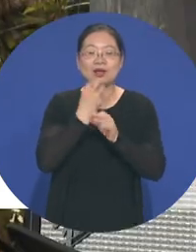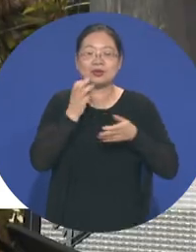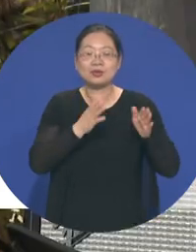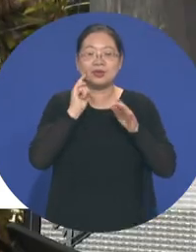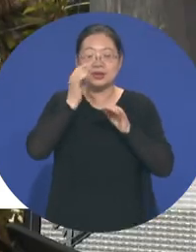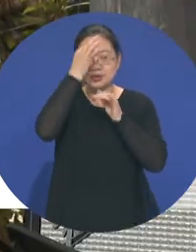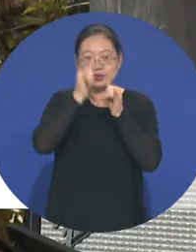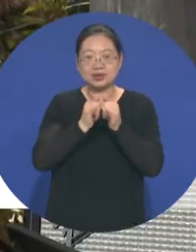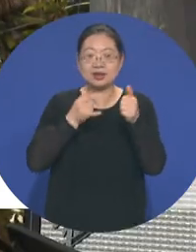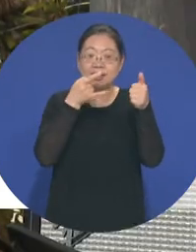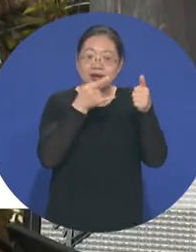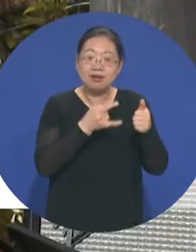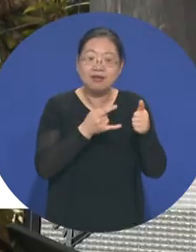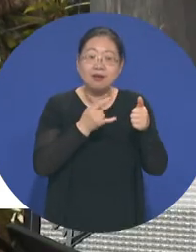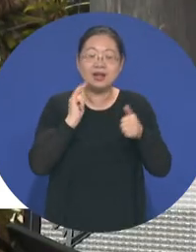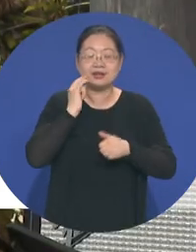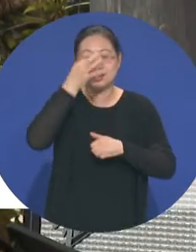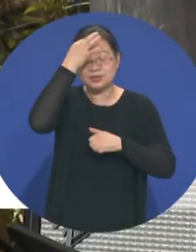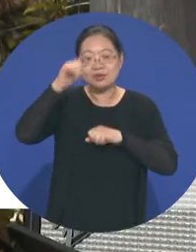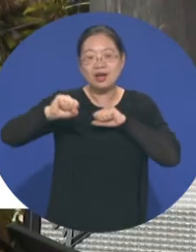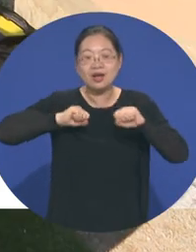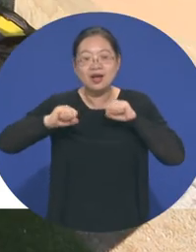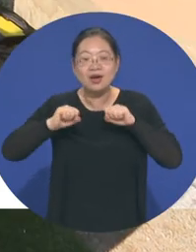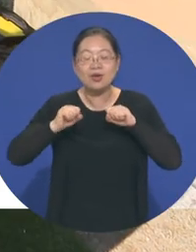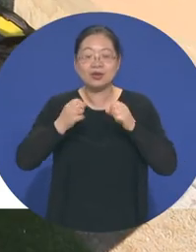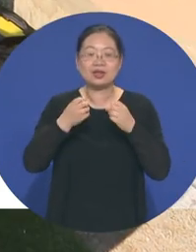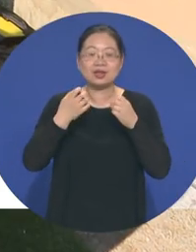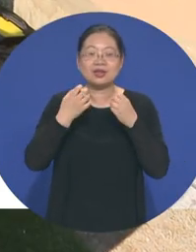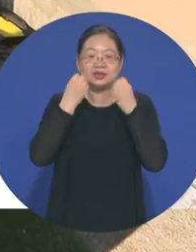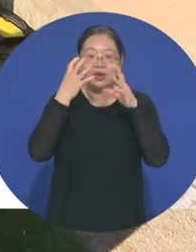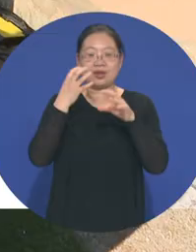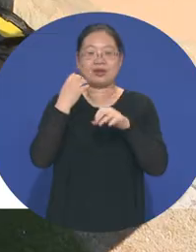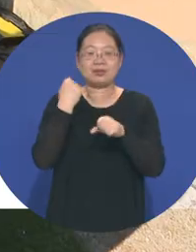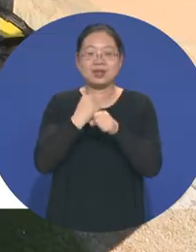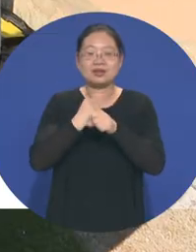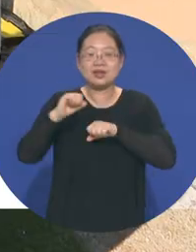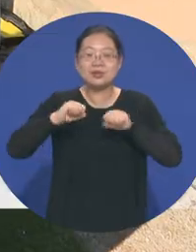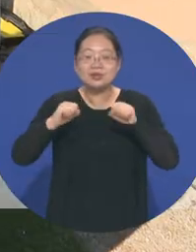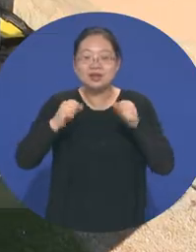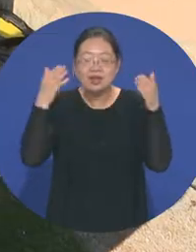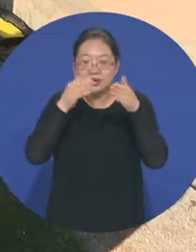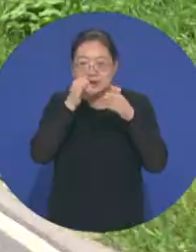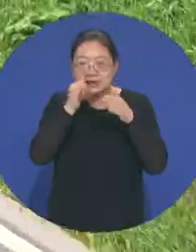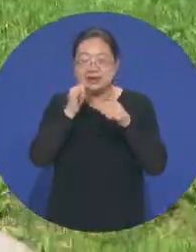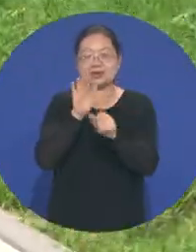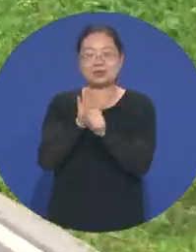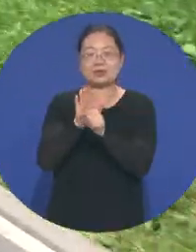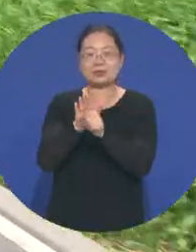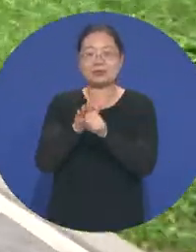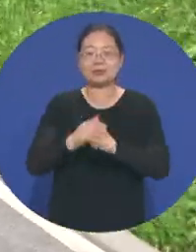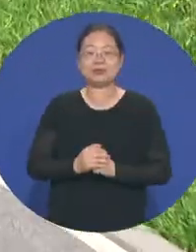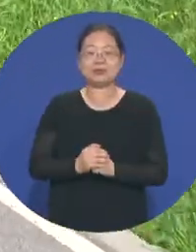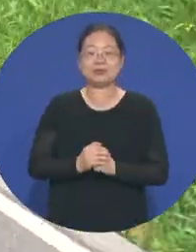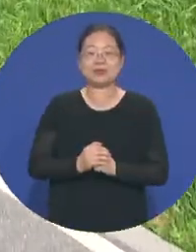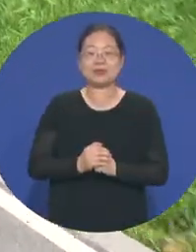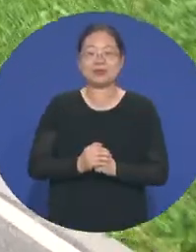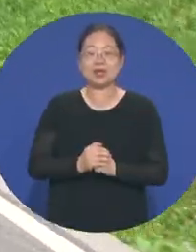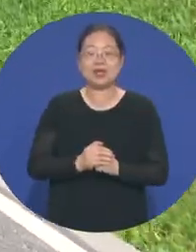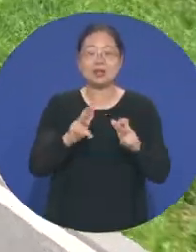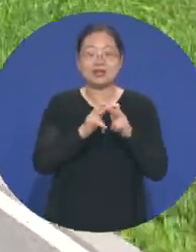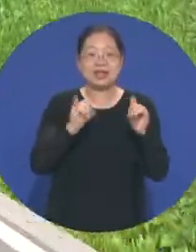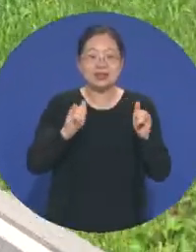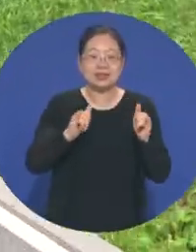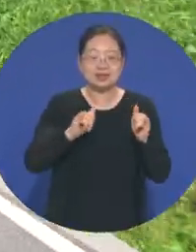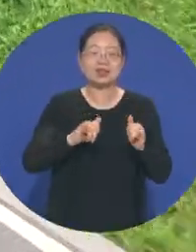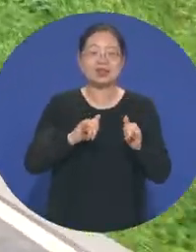경기도 예술인에게 그 예술 활동에 창작 활동에 이제 전념할 수 있는 기회를 제공하고 있다. 정도가 심한 장애인이